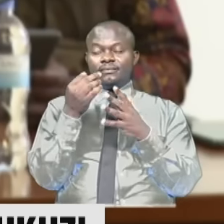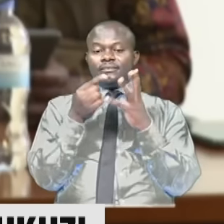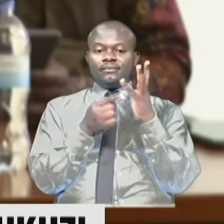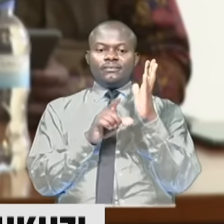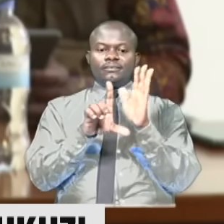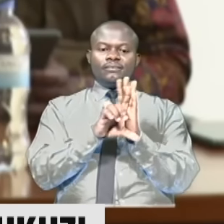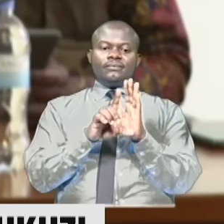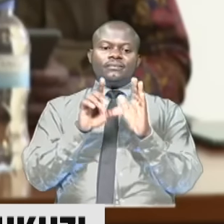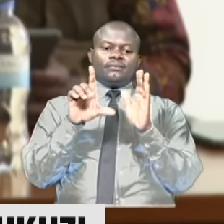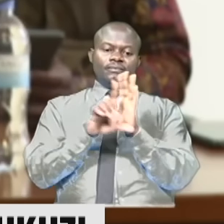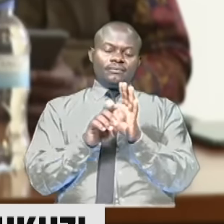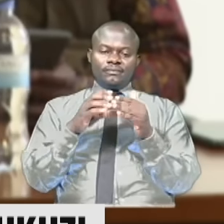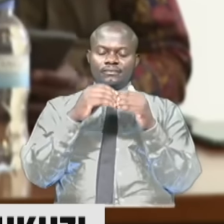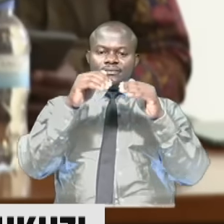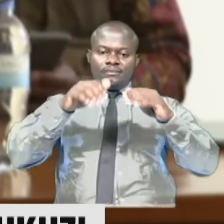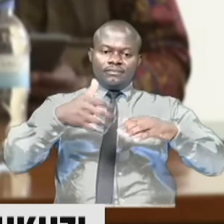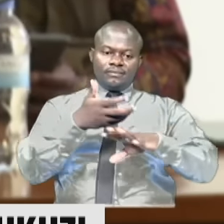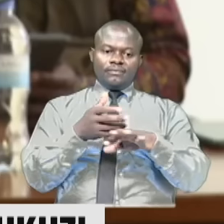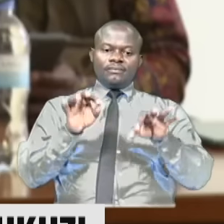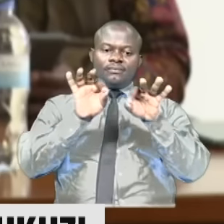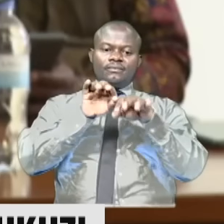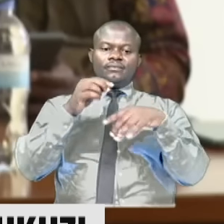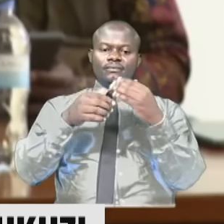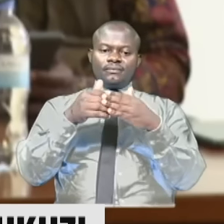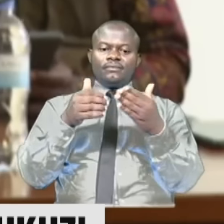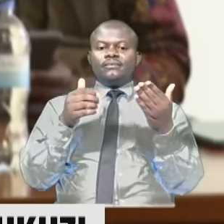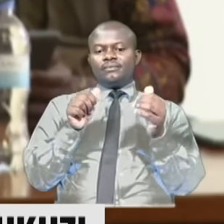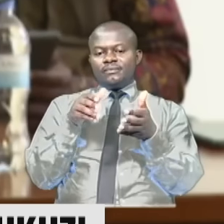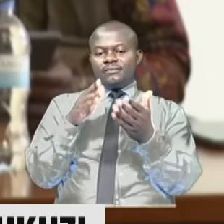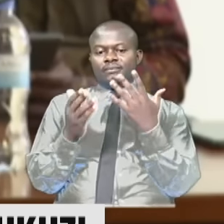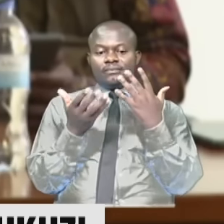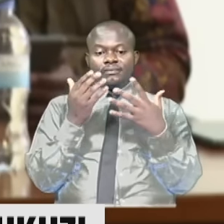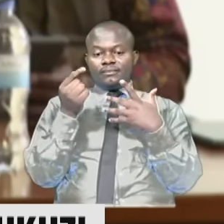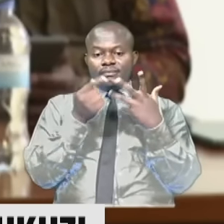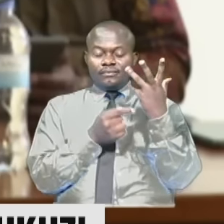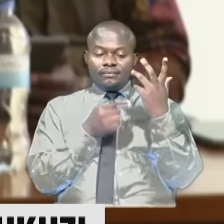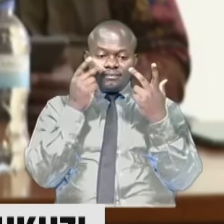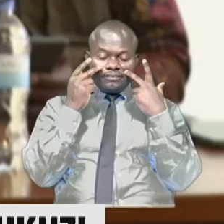n'amabwiriza agenga ubucukuzi ndetse no gukomeza gukurikirana ko ibi byo byibura twabonye koko